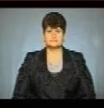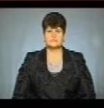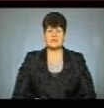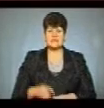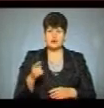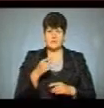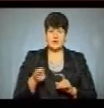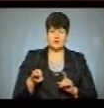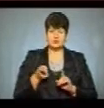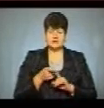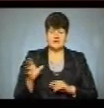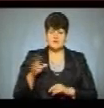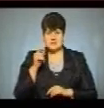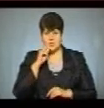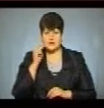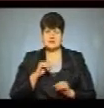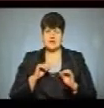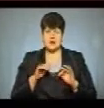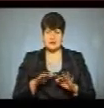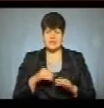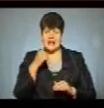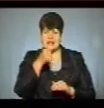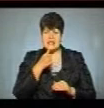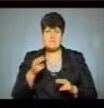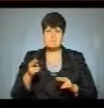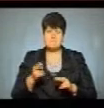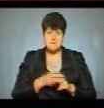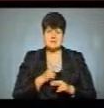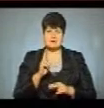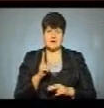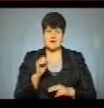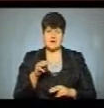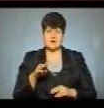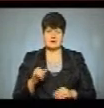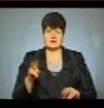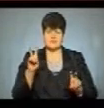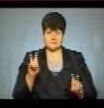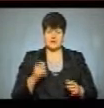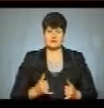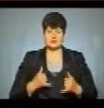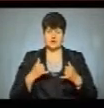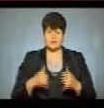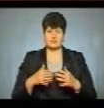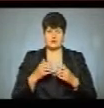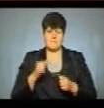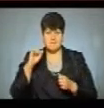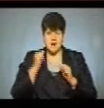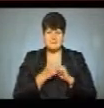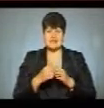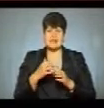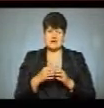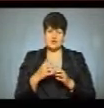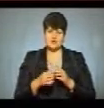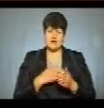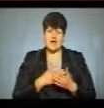Тернополяни долучилися до всеукраїнської акції «Рік без Каті». Вони вшановують пам'ять херсонської активістки Катерини Гандзюк, яка загинула